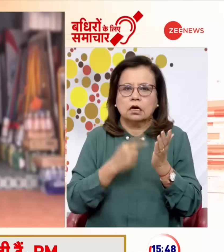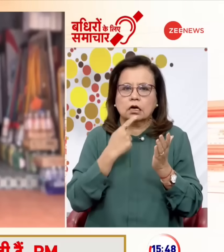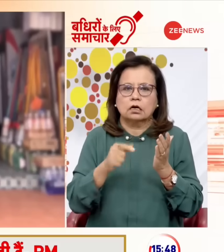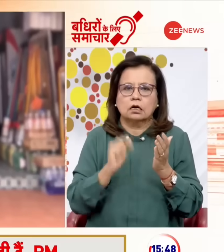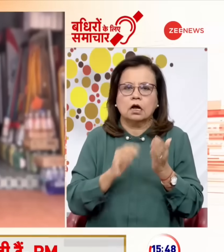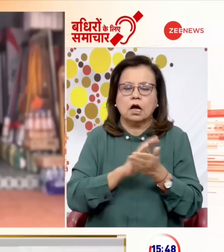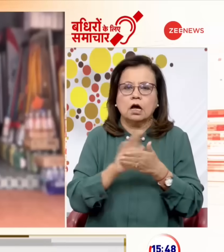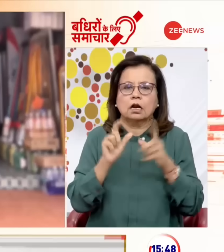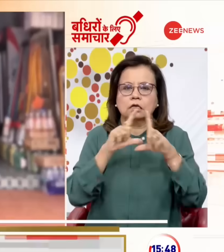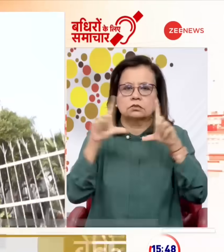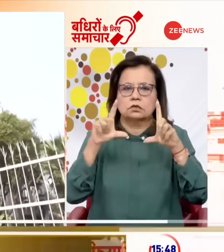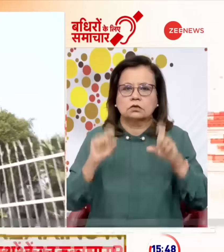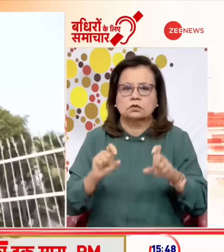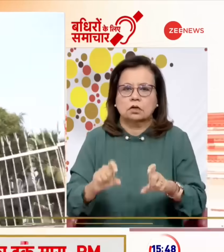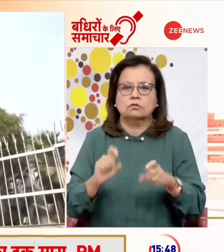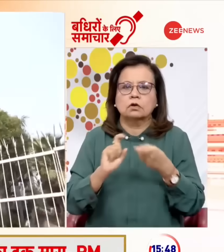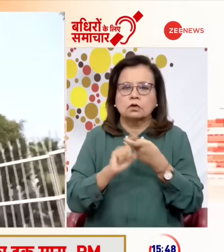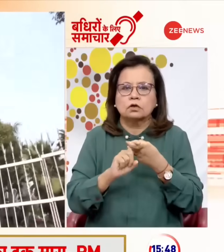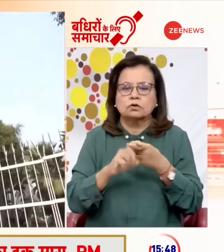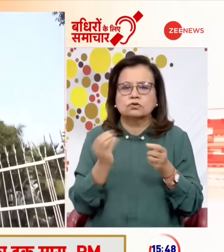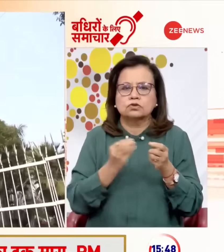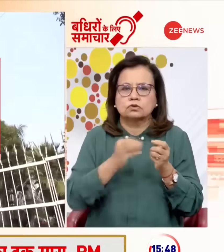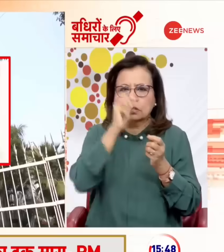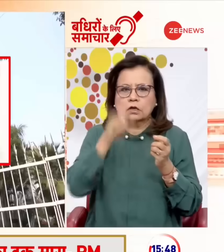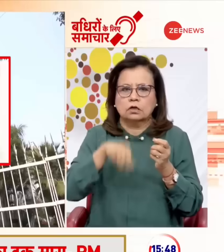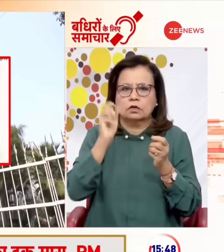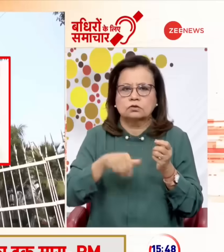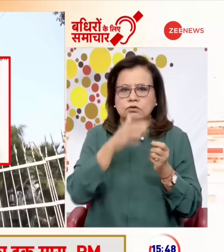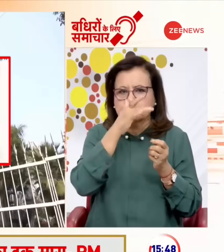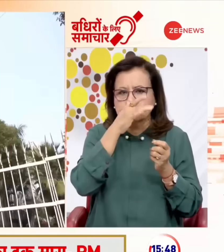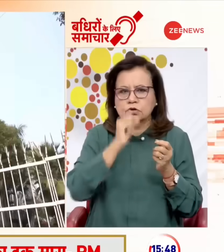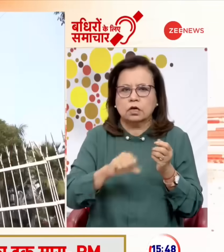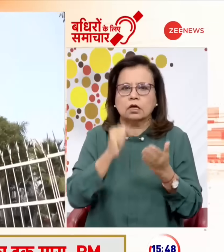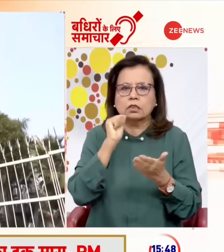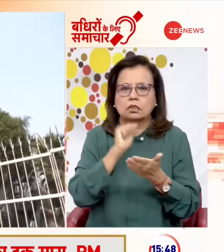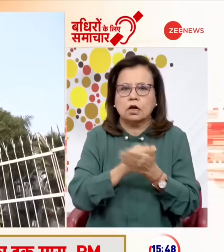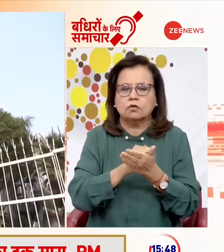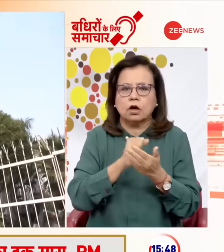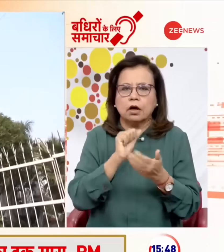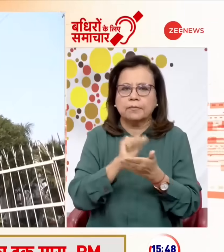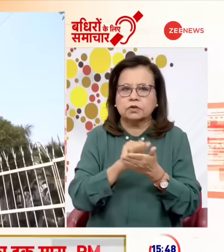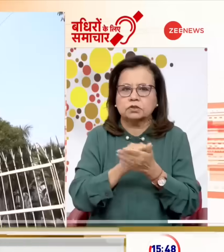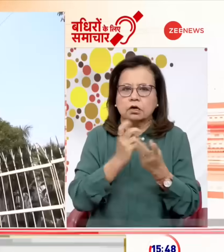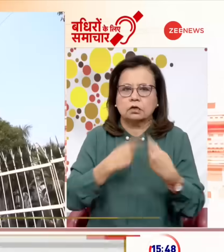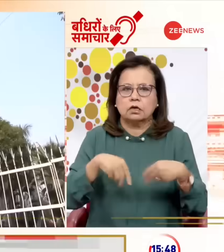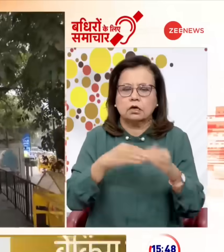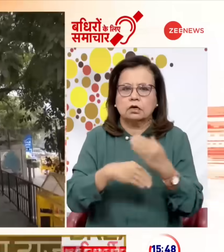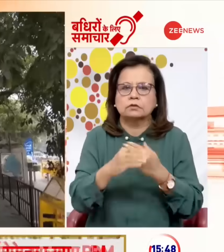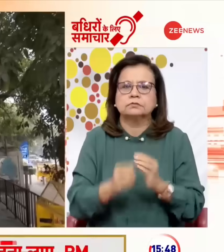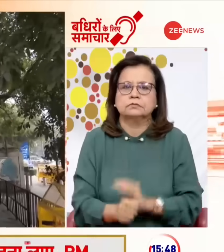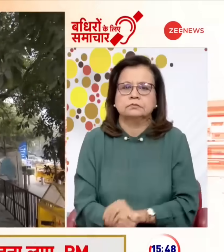कि हलाल सर्टिफिकेशन के खिलाफ कुछ लोगों ने झूठे दावों का प्रचार किया।